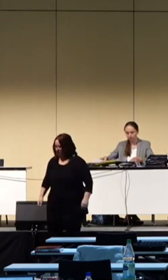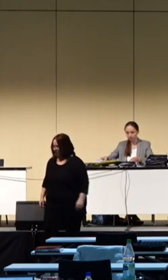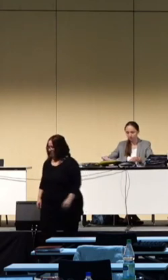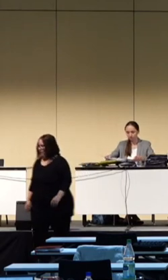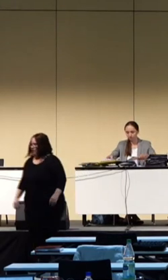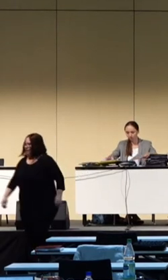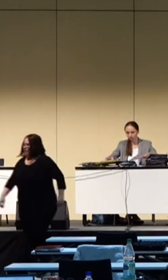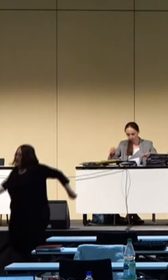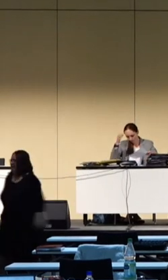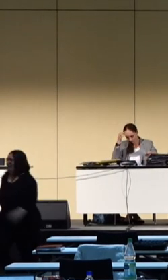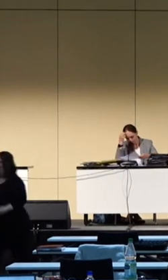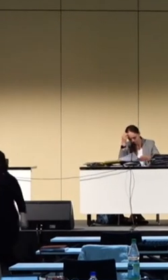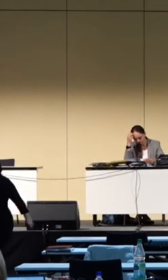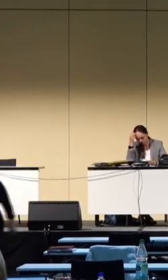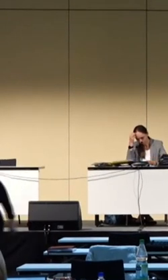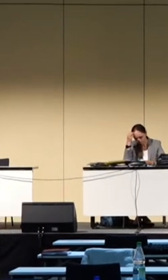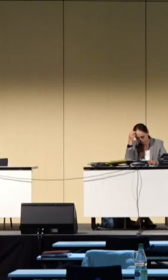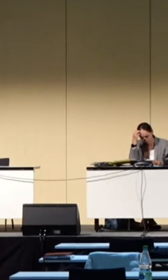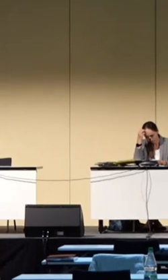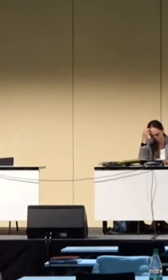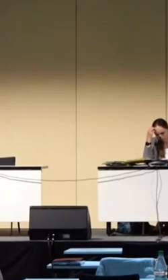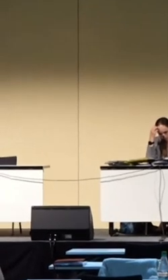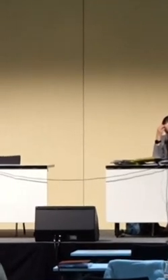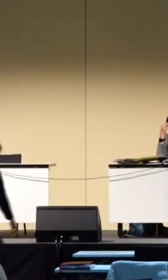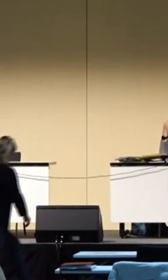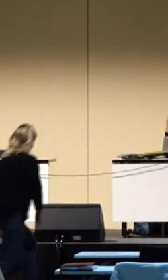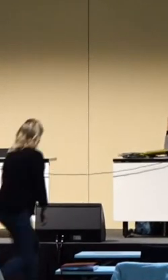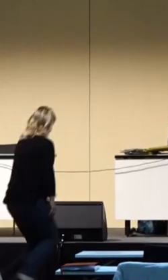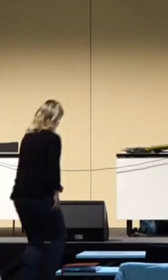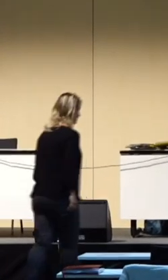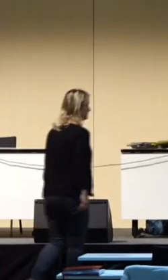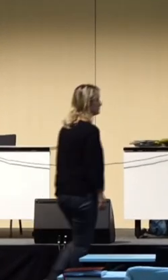So, wir kommen zur nächsten Fraktion, die SPD-Fraktion, Herr Dreves.